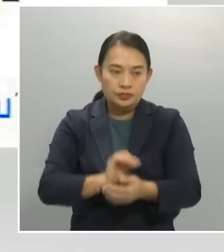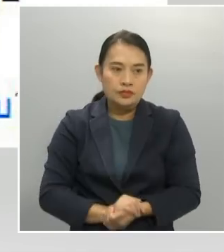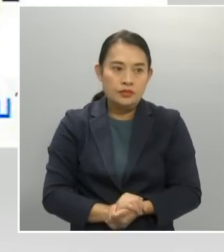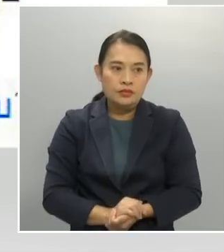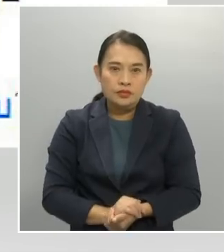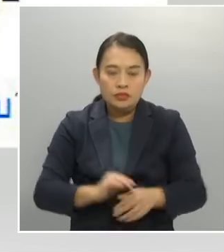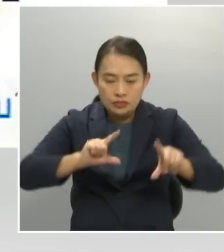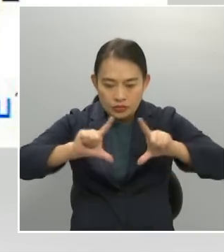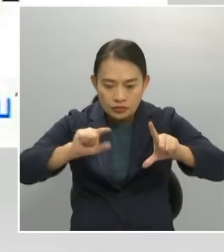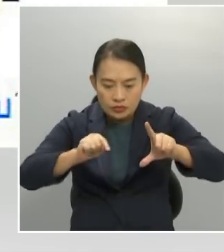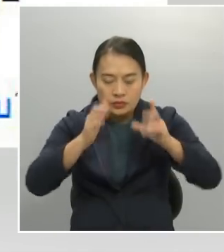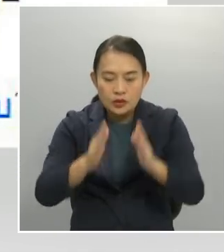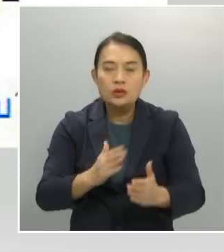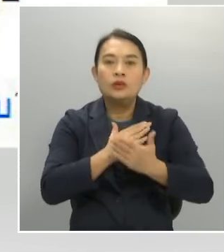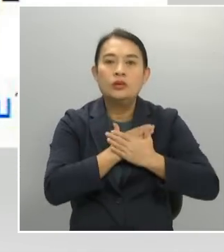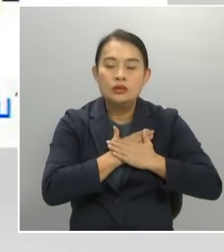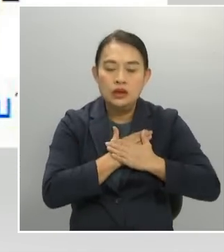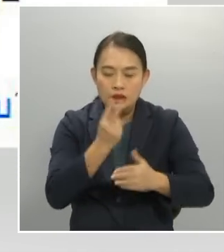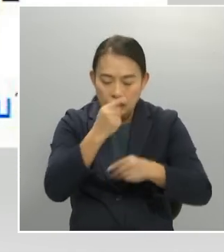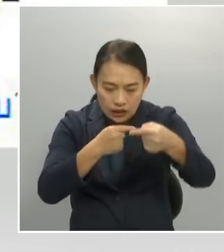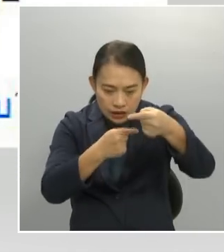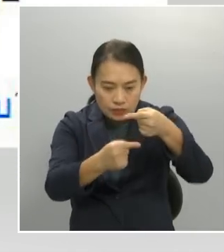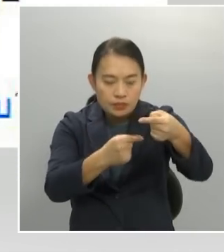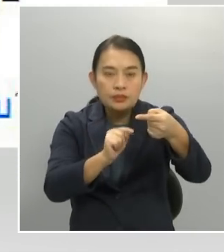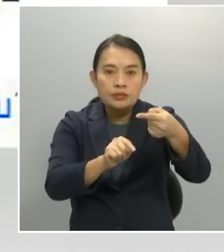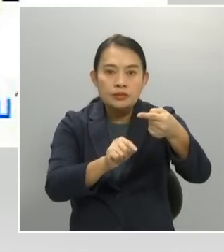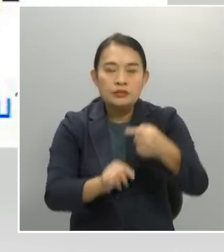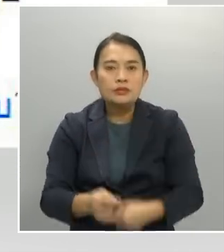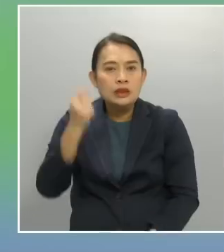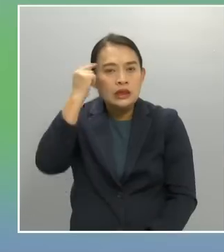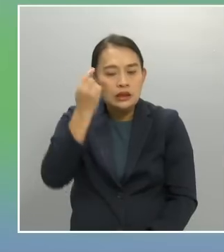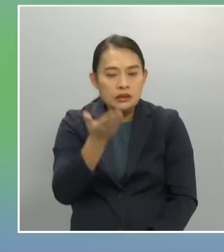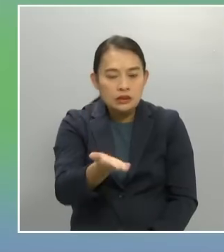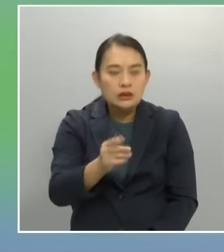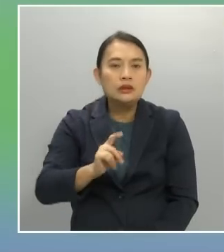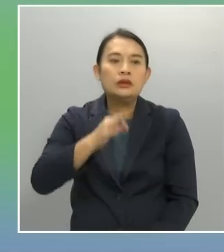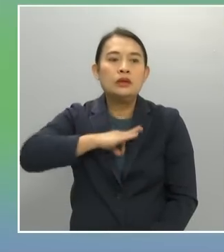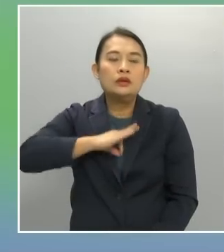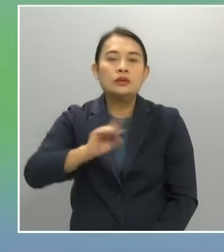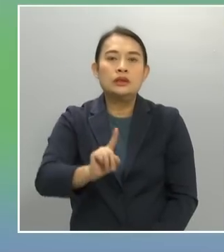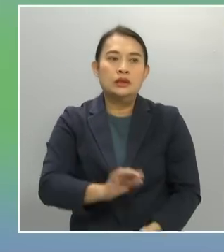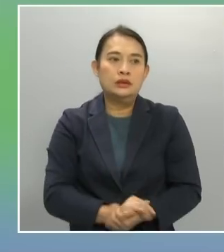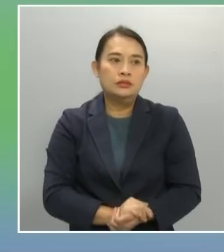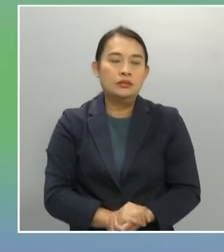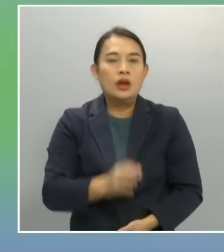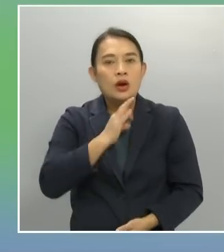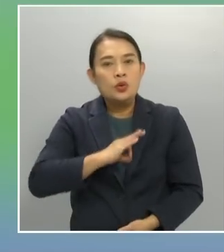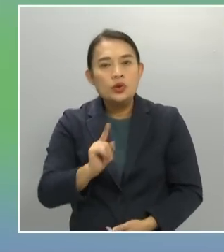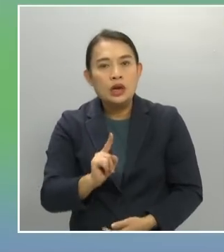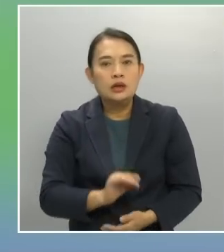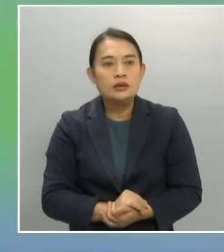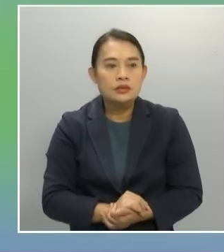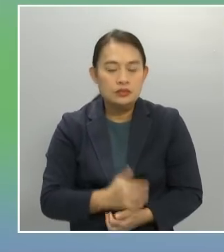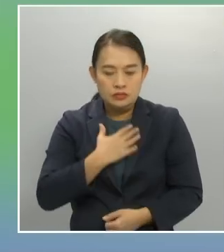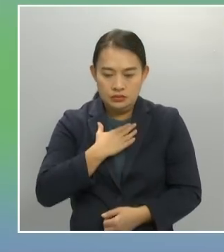LINEคนที่เรารักแล้วเจอแชทแบบนี้เป็นคุณจะรู้สึกอย่างไรท่านผู้ชม